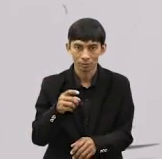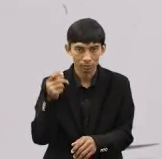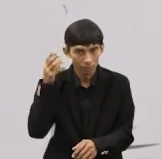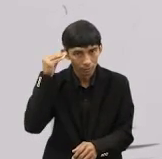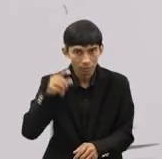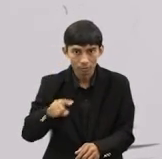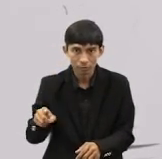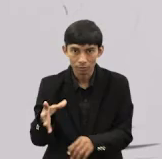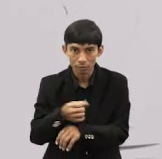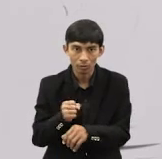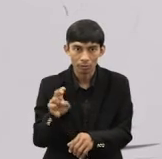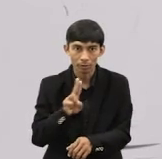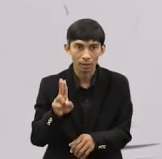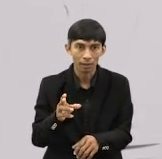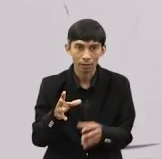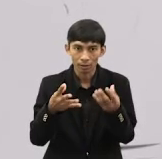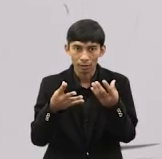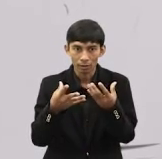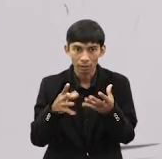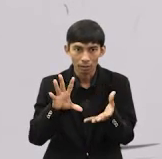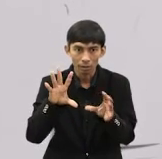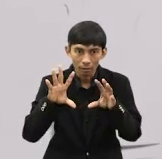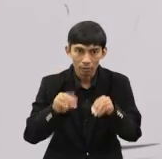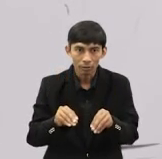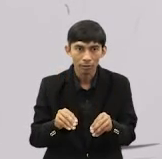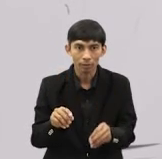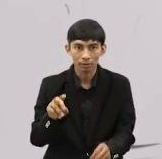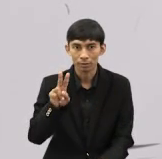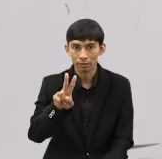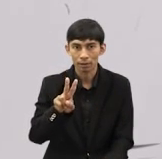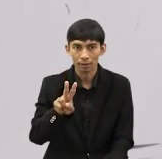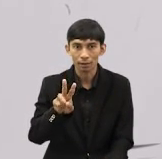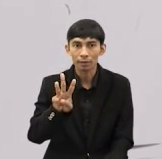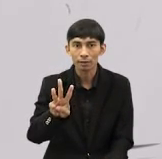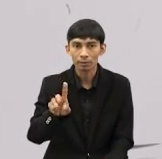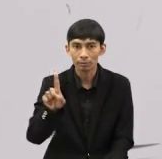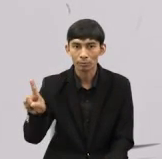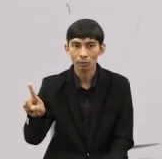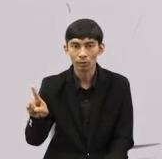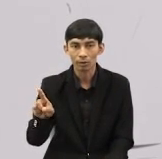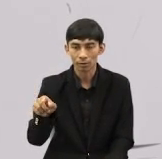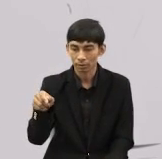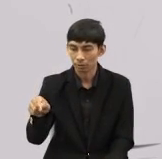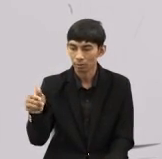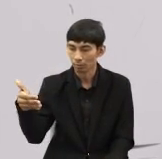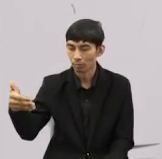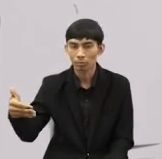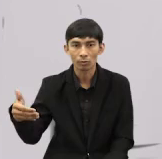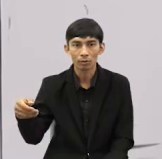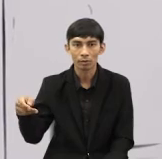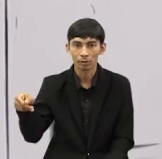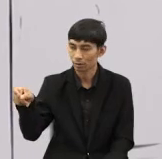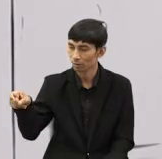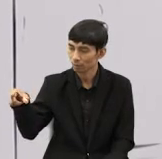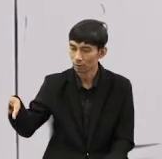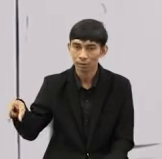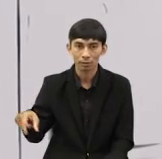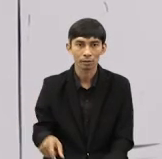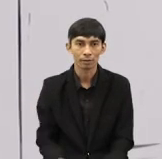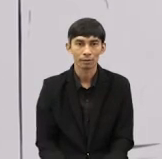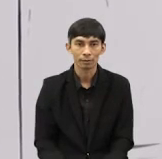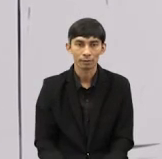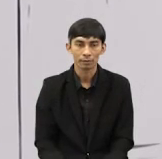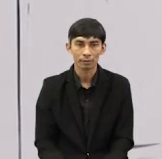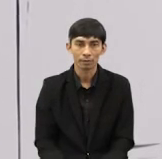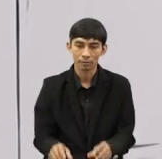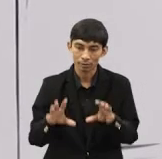sam sập muối choi pram bùn kg chắc phải để quát đo pra ta xì mỏng nâng o hay con